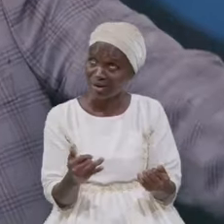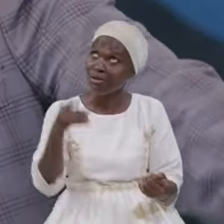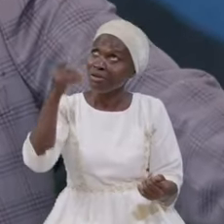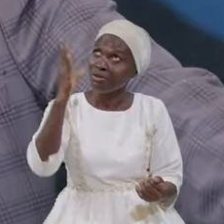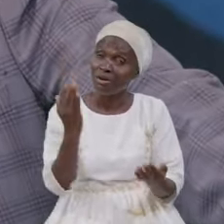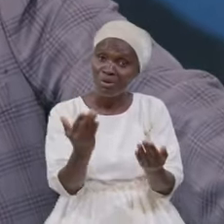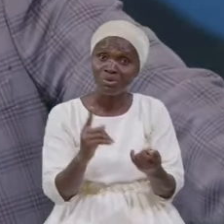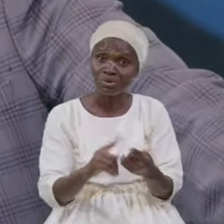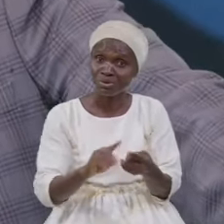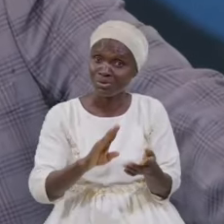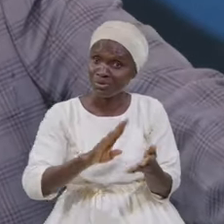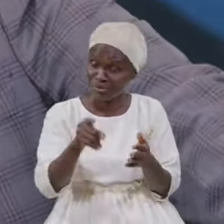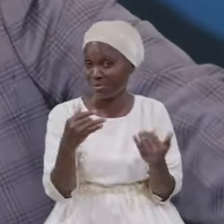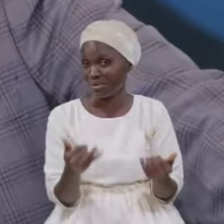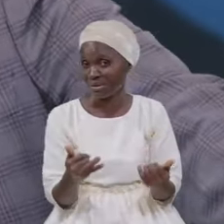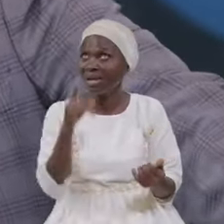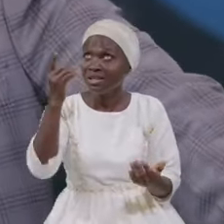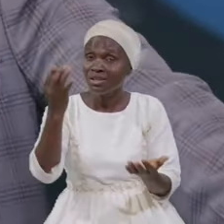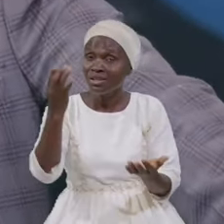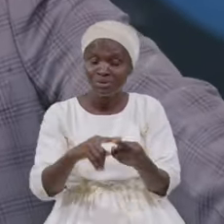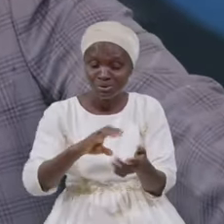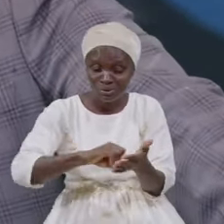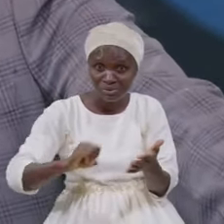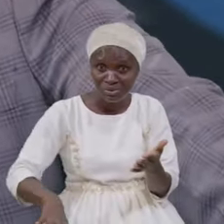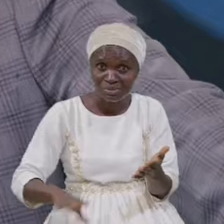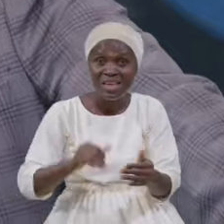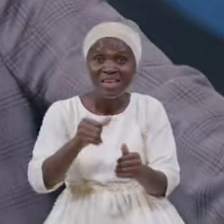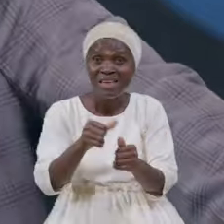Dieu veut effacer tout péché.